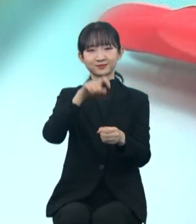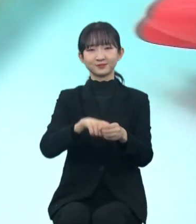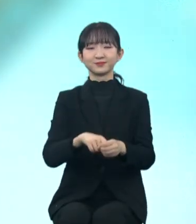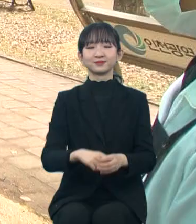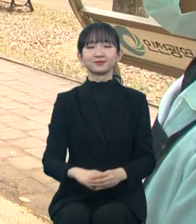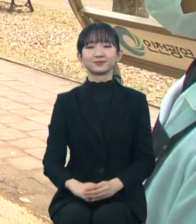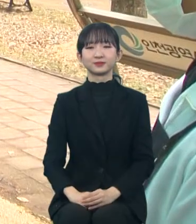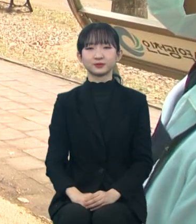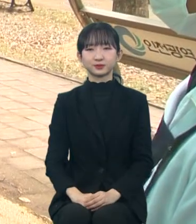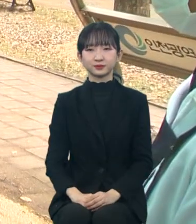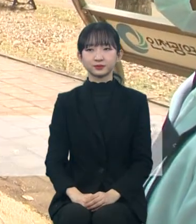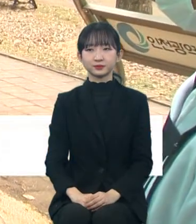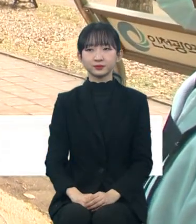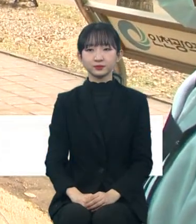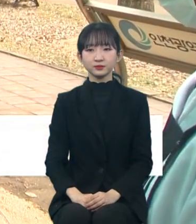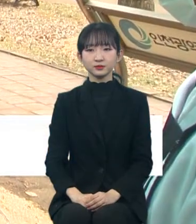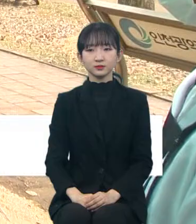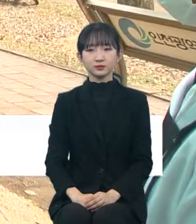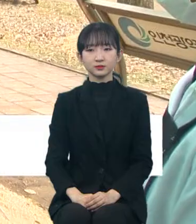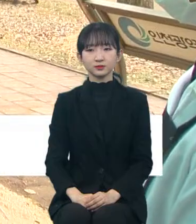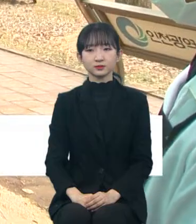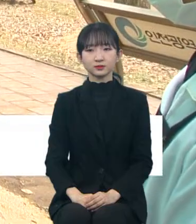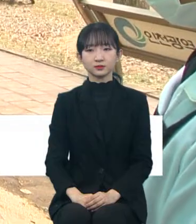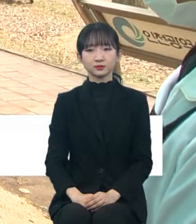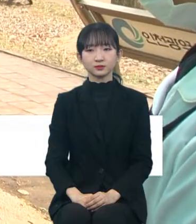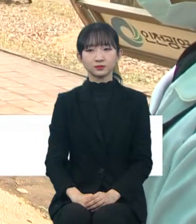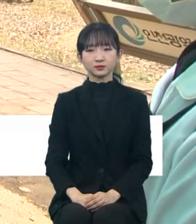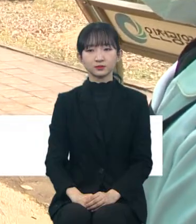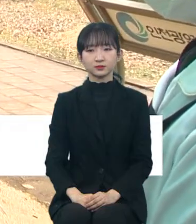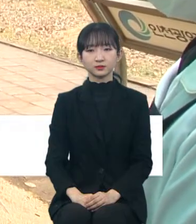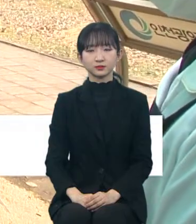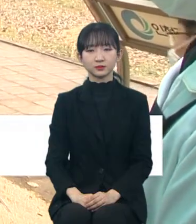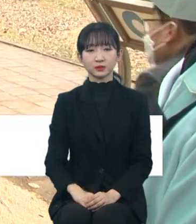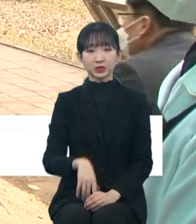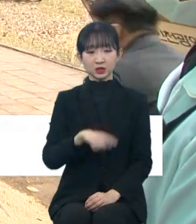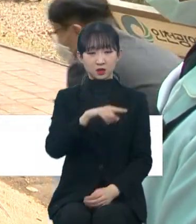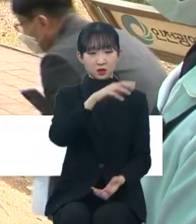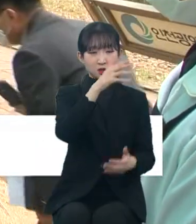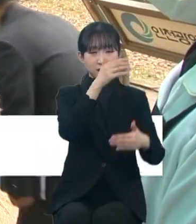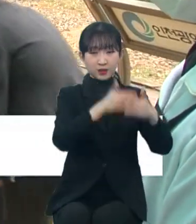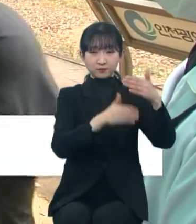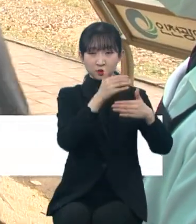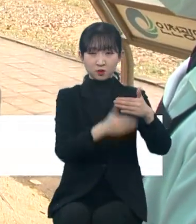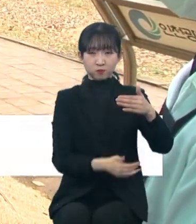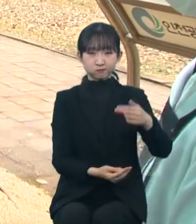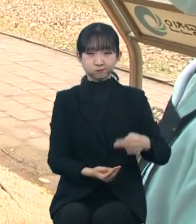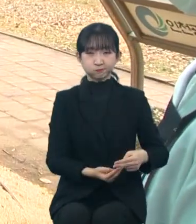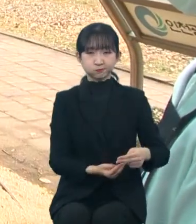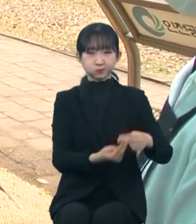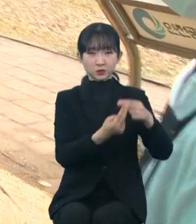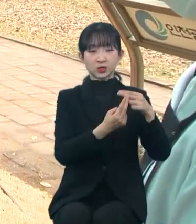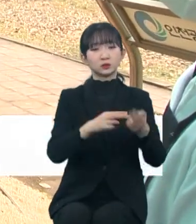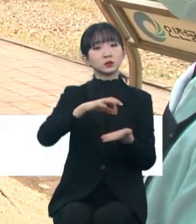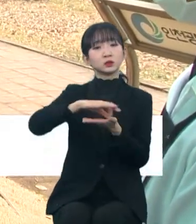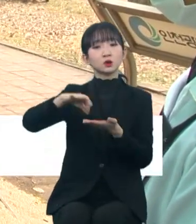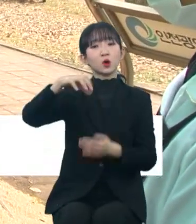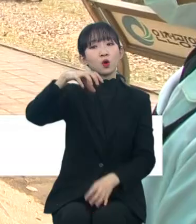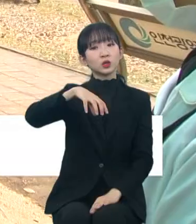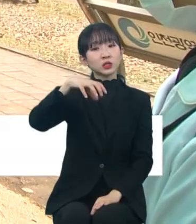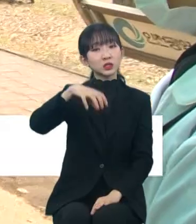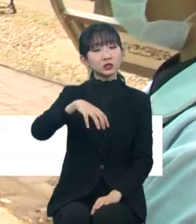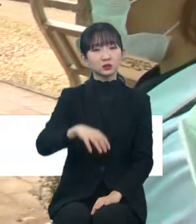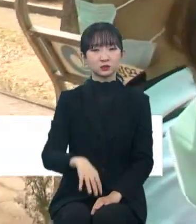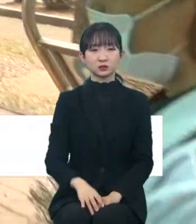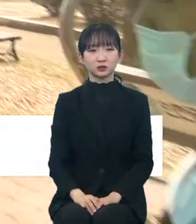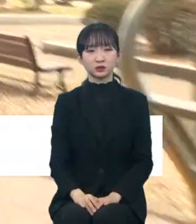위해서입니다. 비료로 쓰는 수요처들은 되게 어디 갔어요? 저희 지금 양이 작기